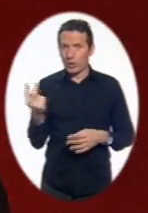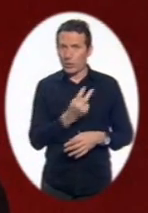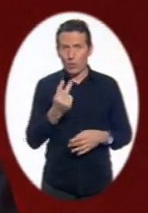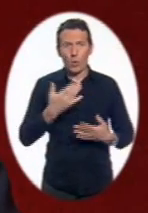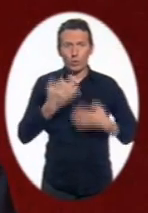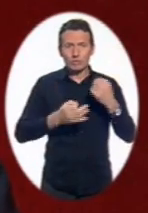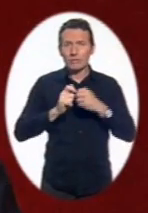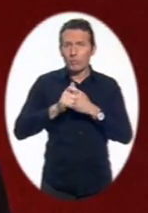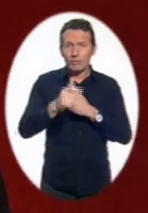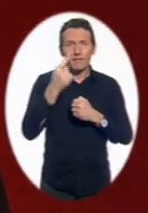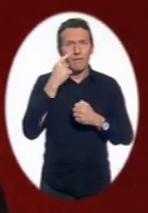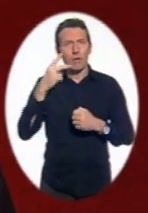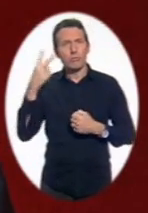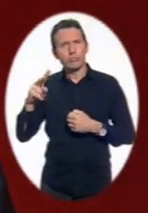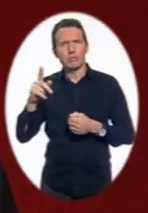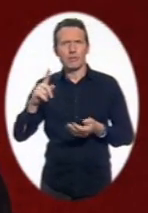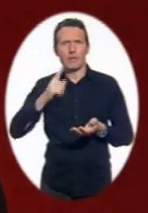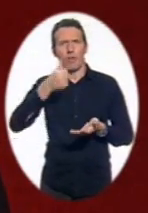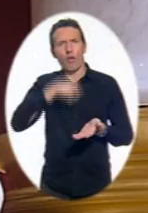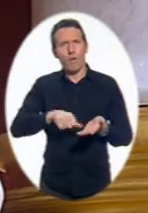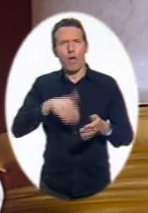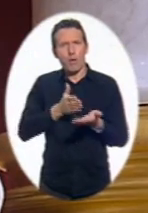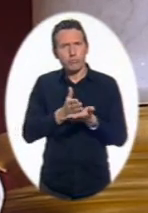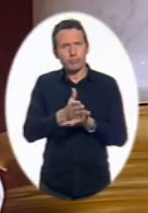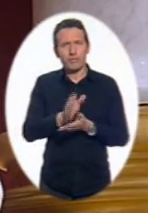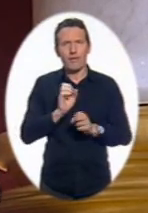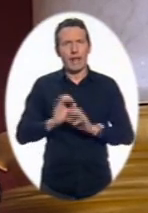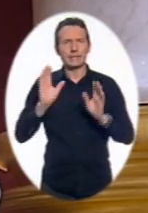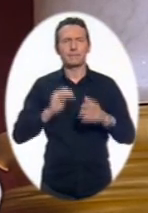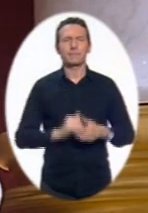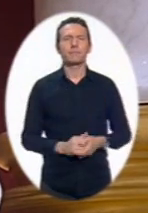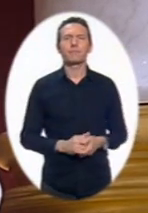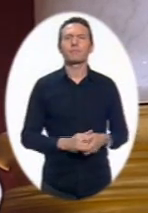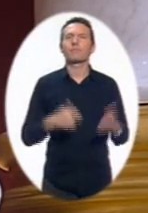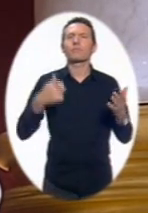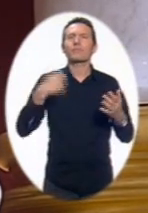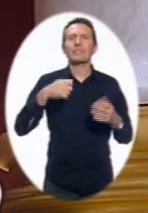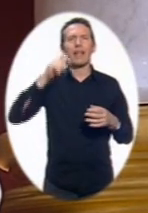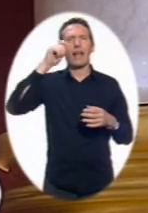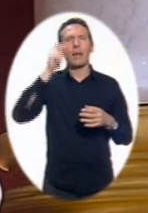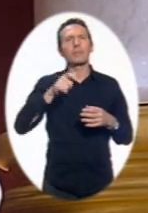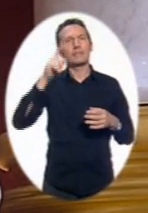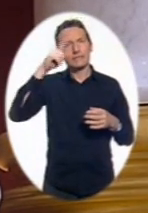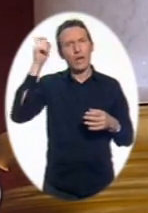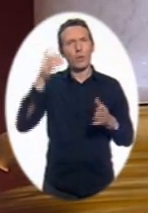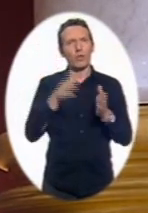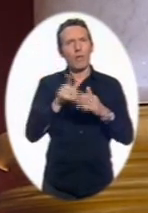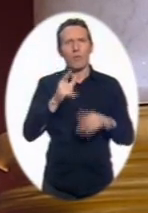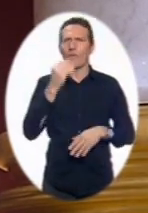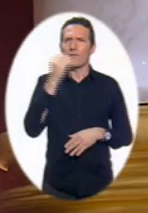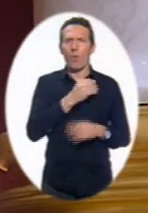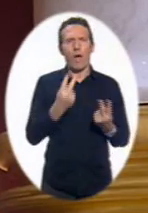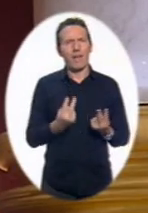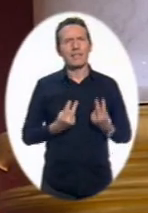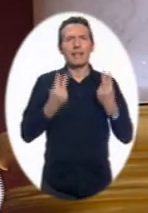qu'elle puisse faire son devoir quoi qu'il en coûte quand Dominique quand le président de la République Nicolas Sarkozi demande du sang froid et de la